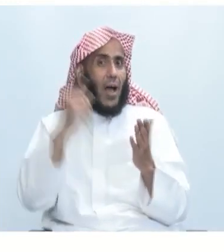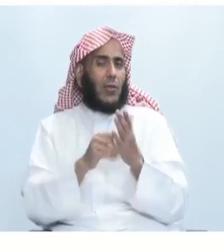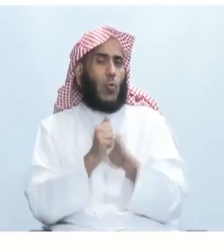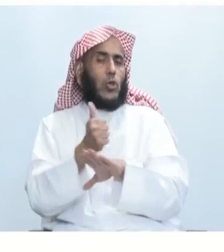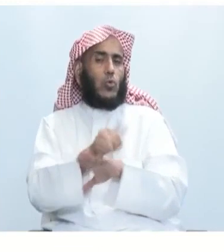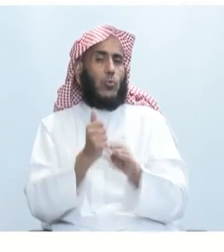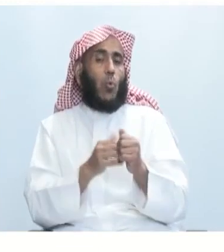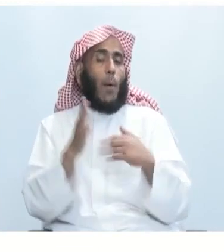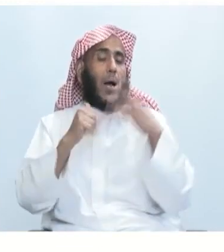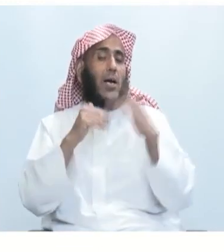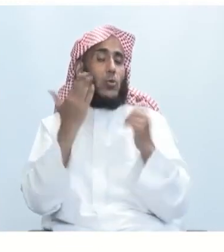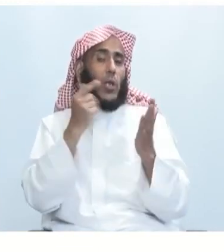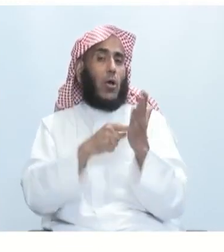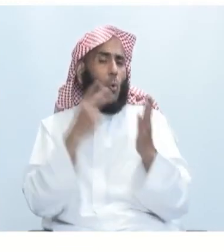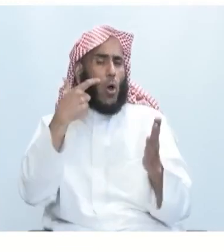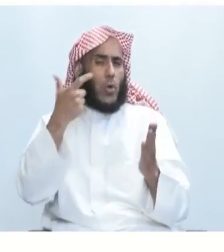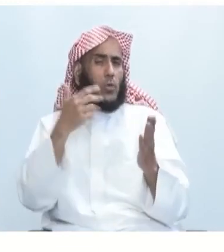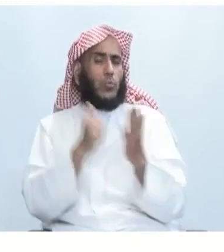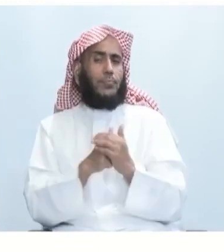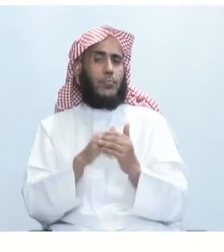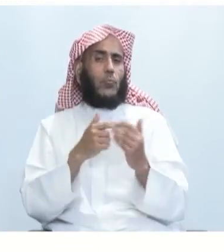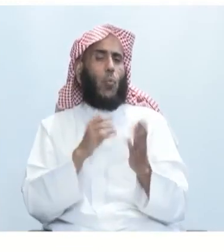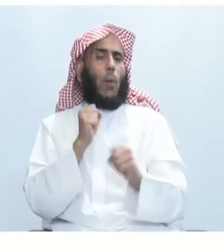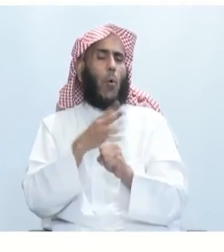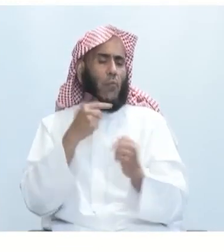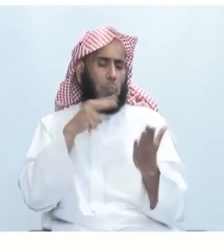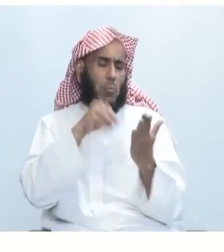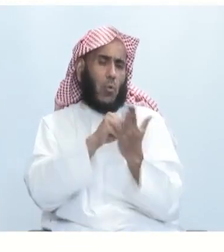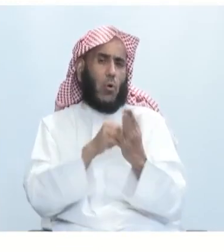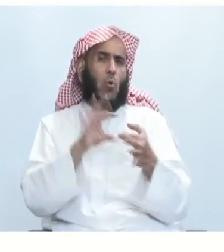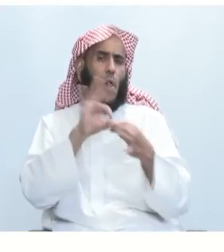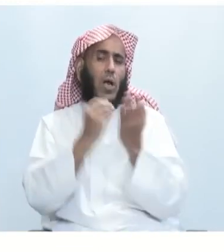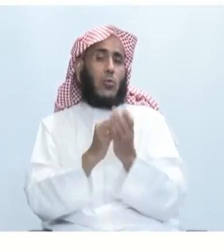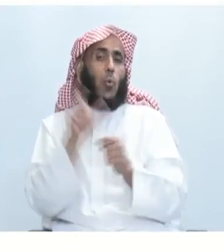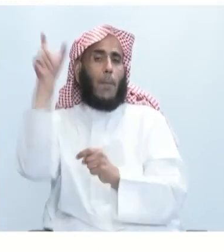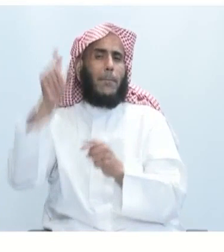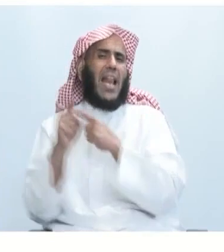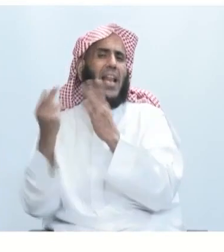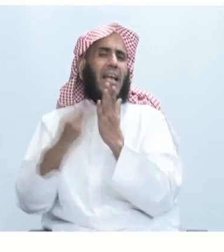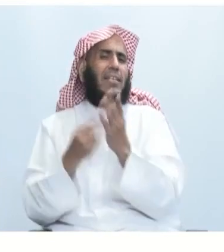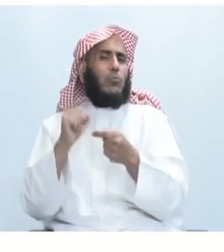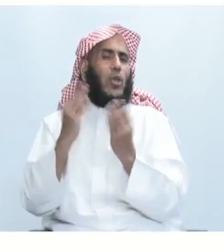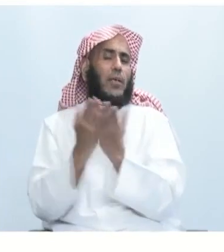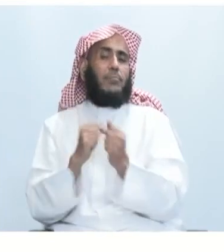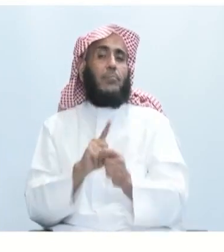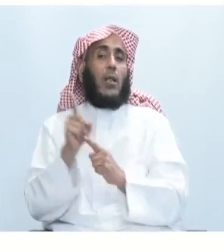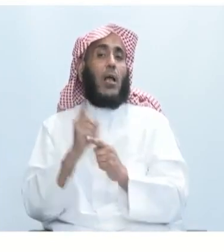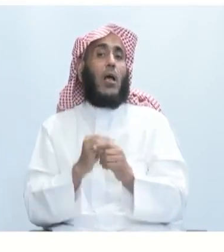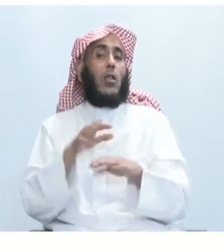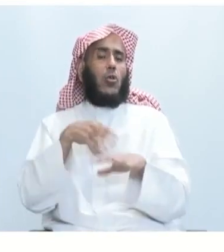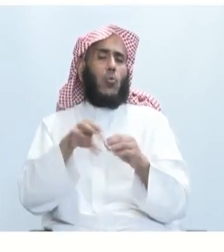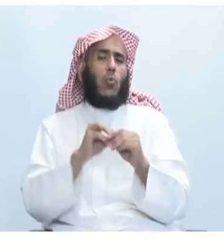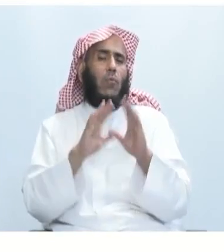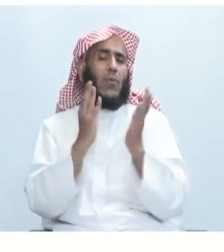اسلوبه كذلك ومهارته القرائيه ورؤيته وموقفه من الموضوع وعلاقته بالكاتب وعلاقته بالكاتب لاحظ هذه هي ظروف